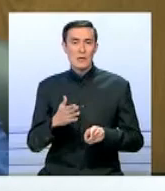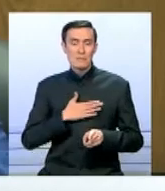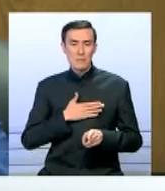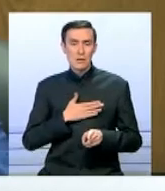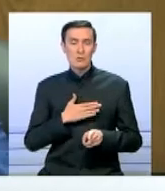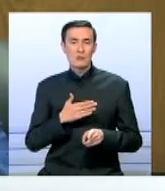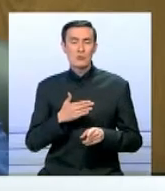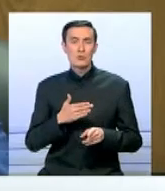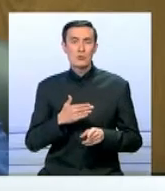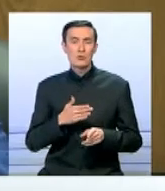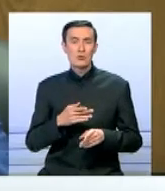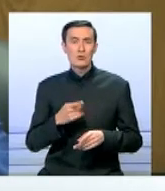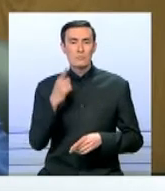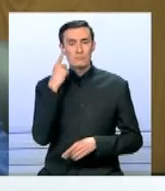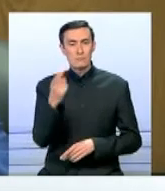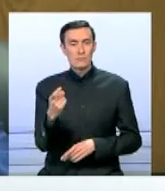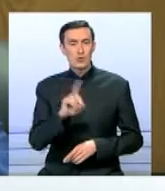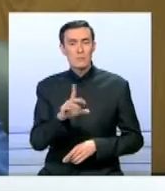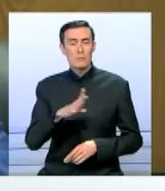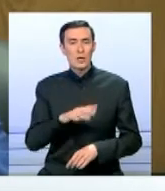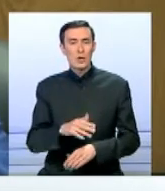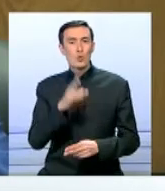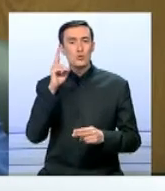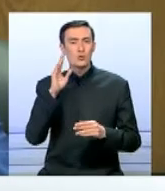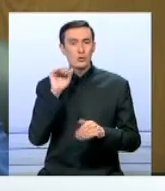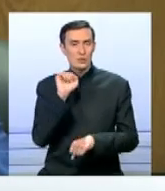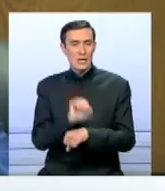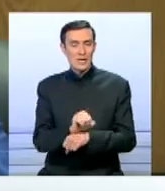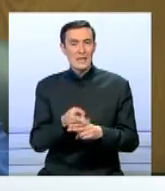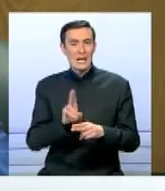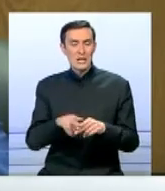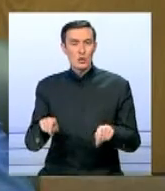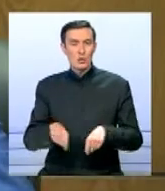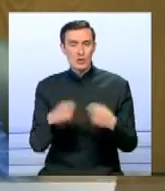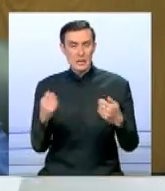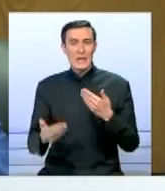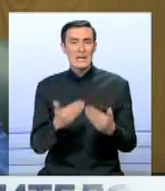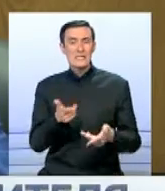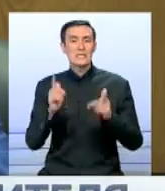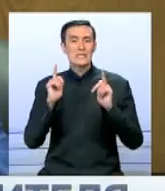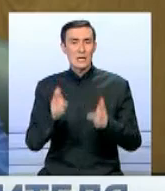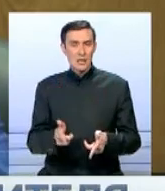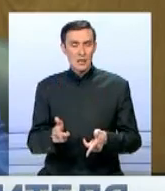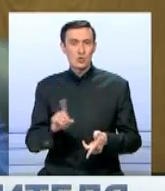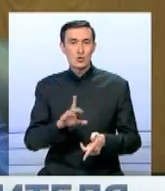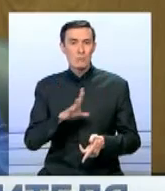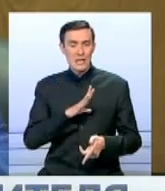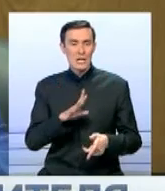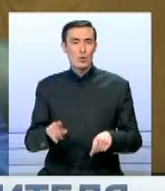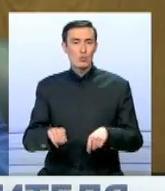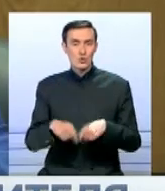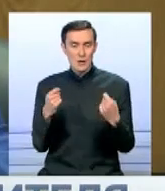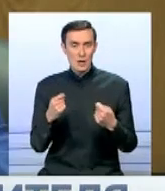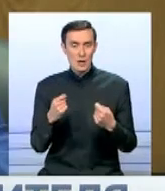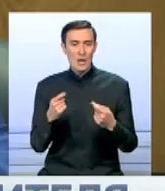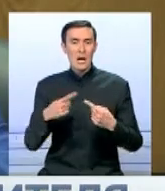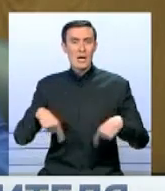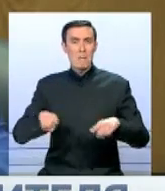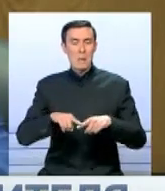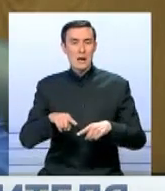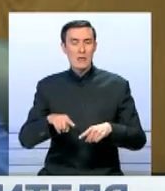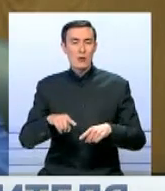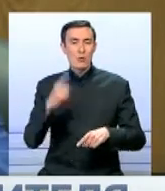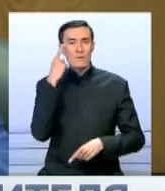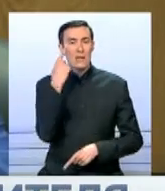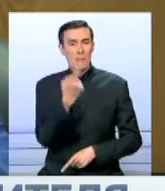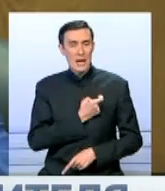дней на устранение этой жалобы. Если он соглашается, что в его действиях были какие-то нарушения, он